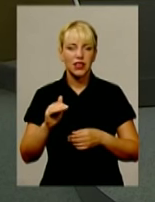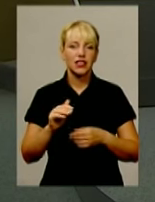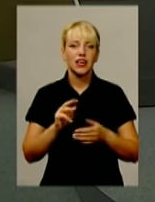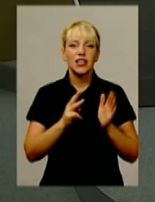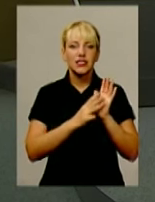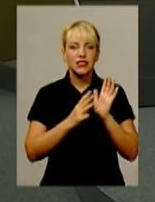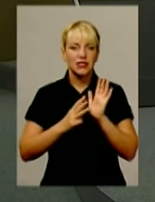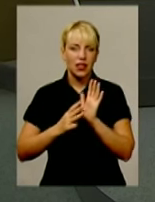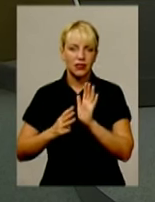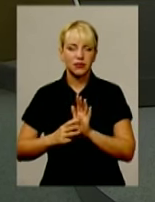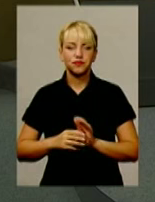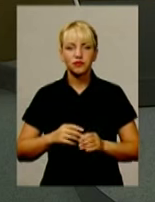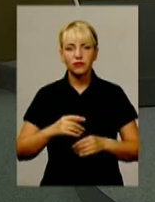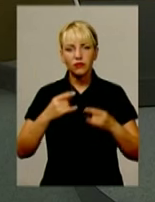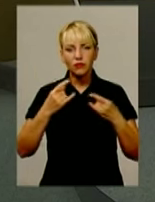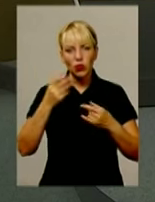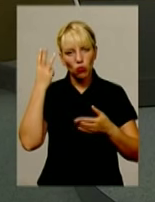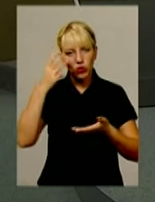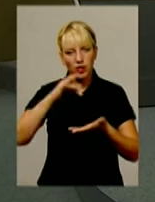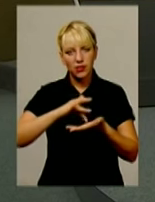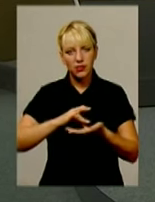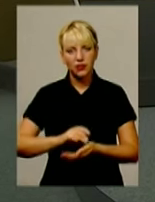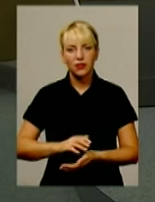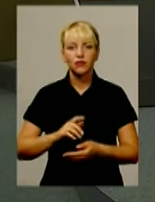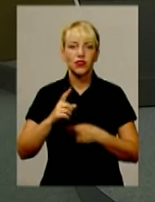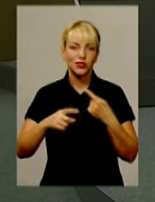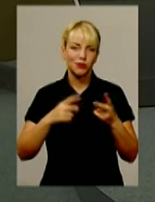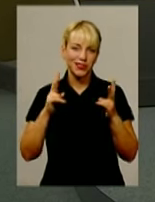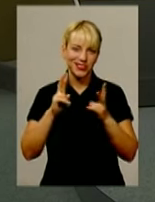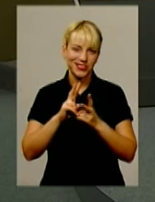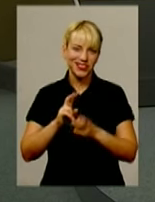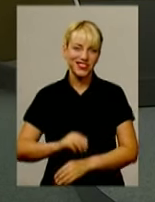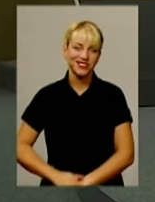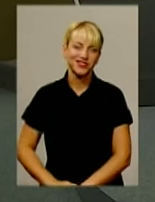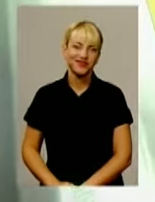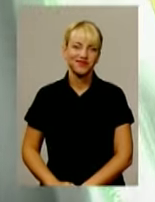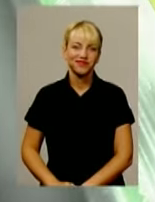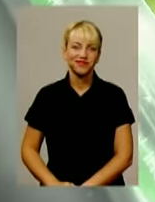www.odtrk.km.ua. До зустрічі за тиждень!